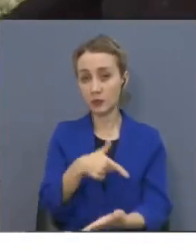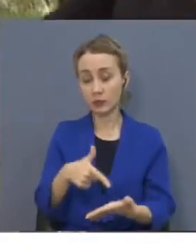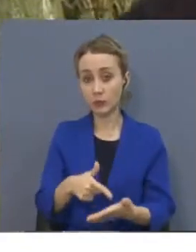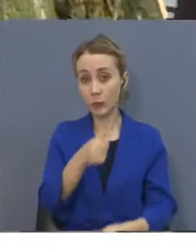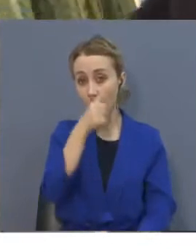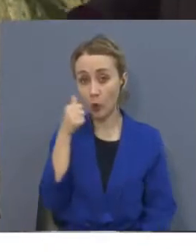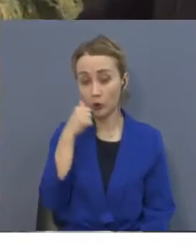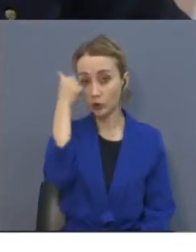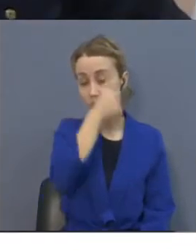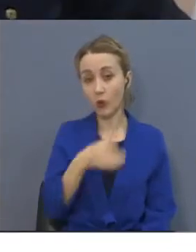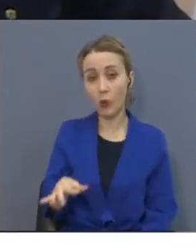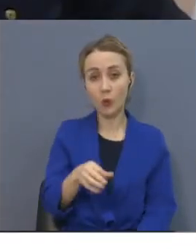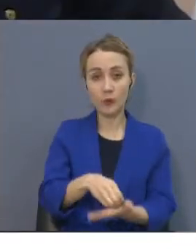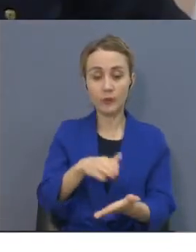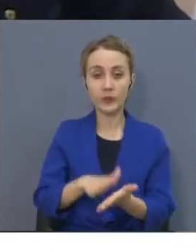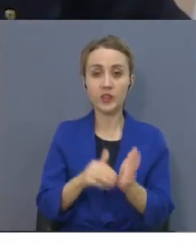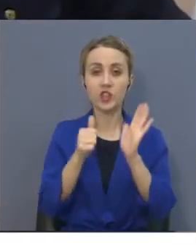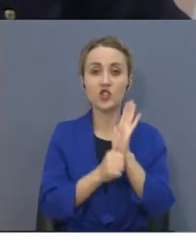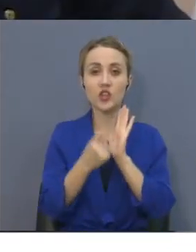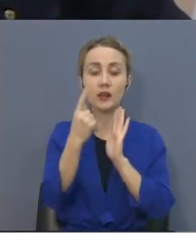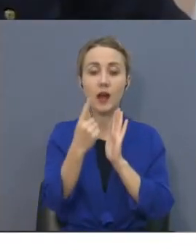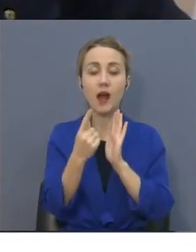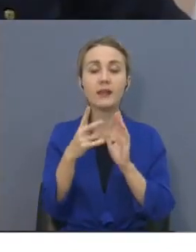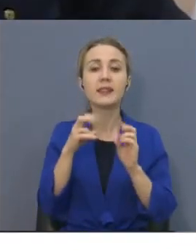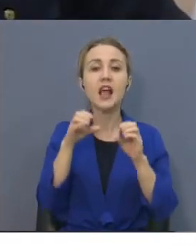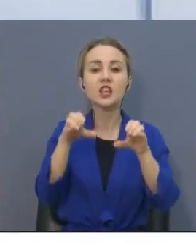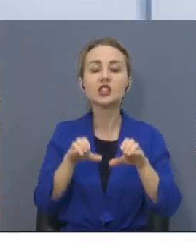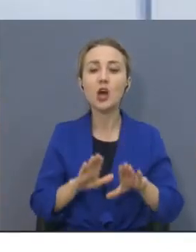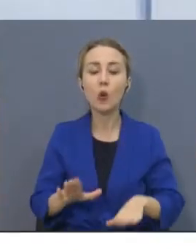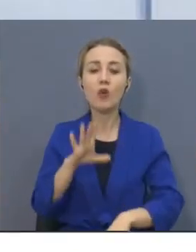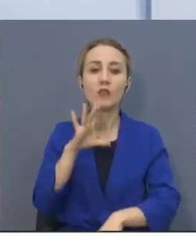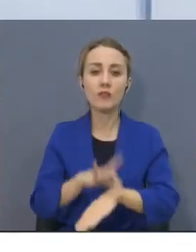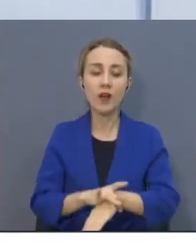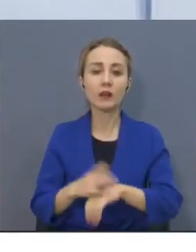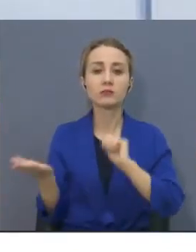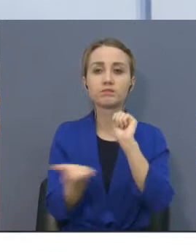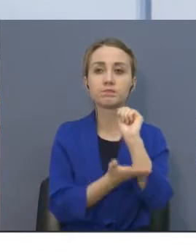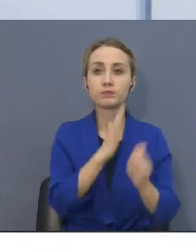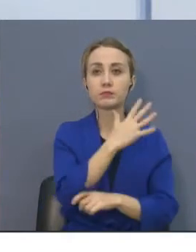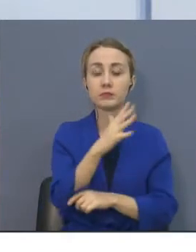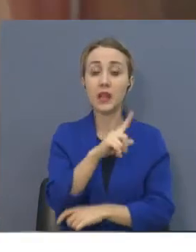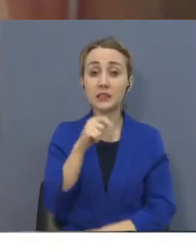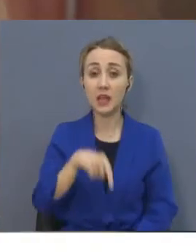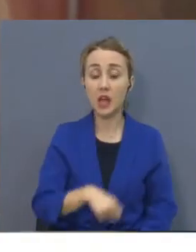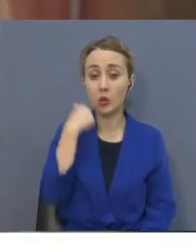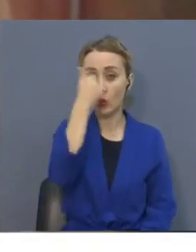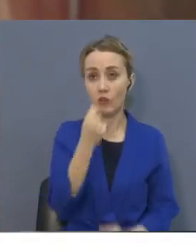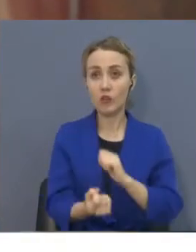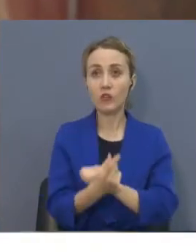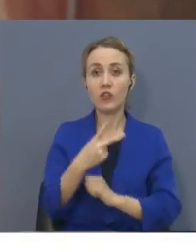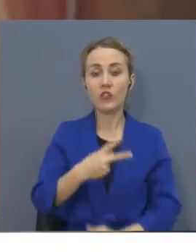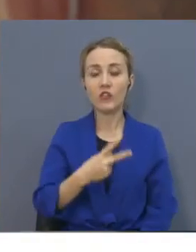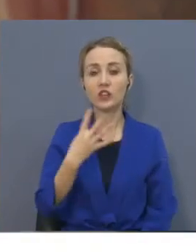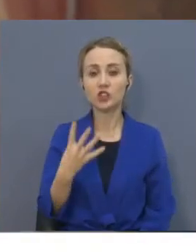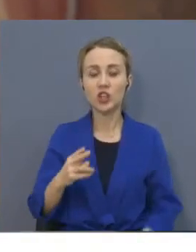прошлом году в области зарегистрирован 61 случай незаконной вырубки деревьев. За текущий год стражи порядка выявили